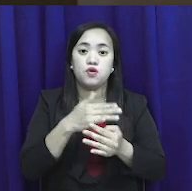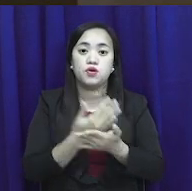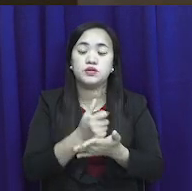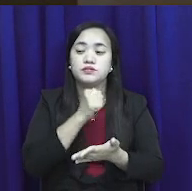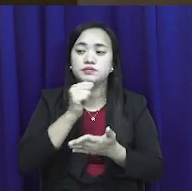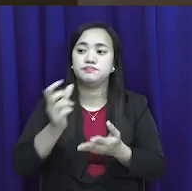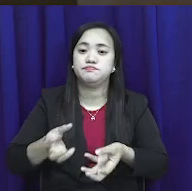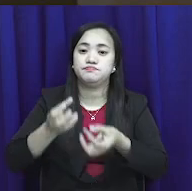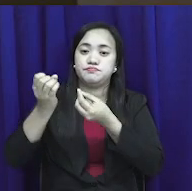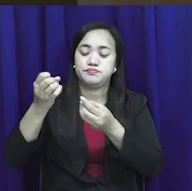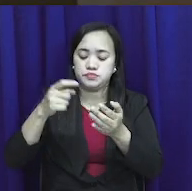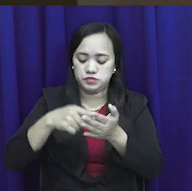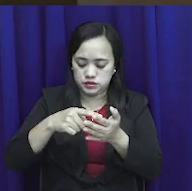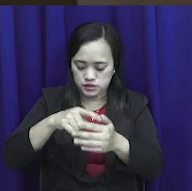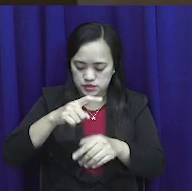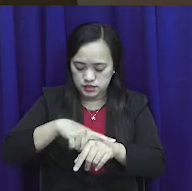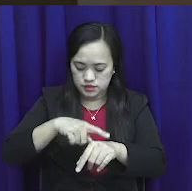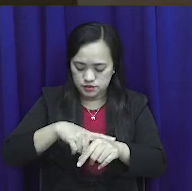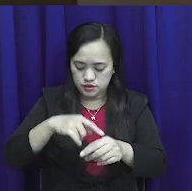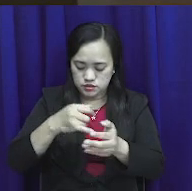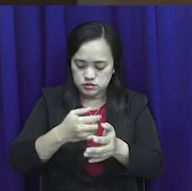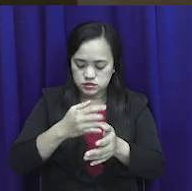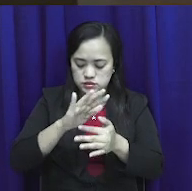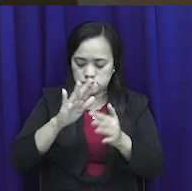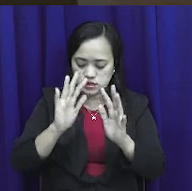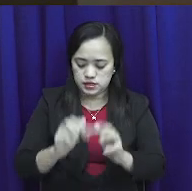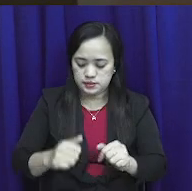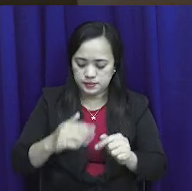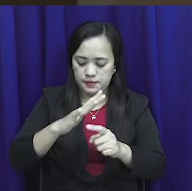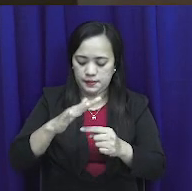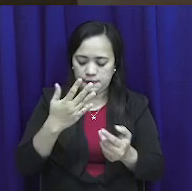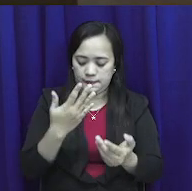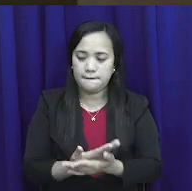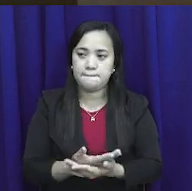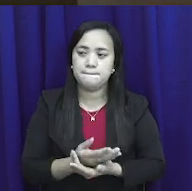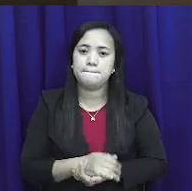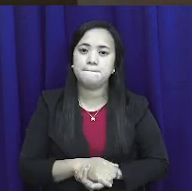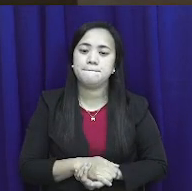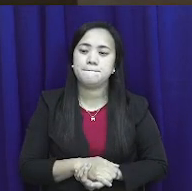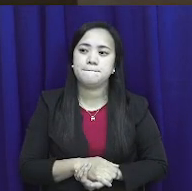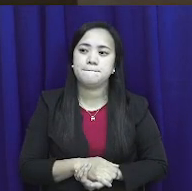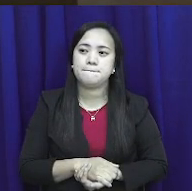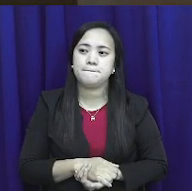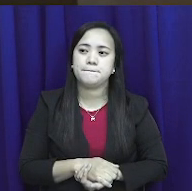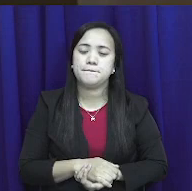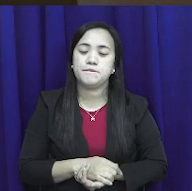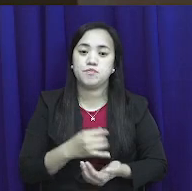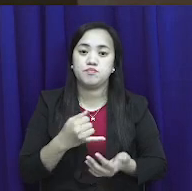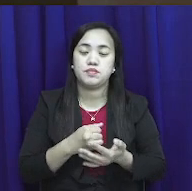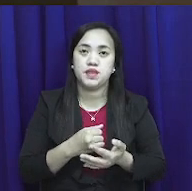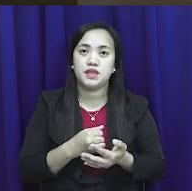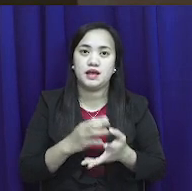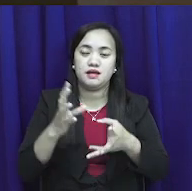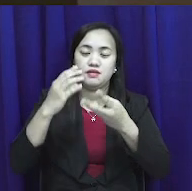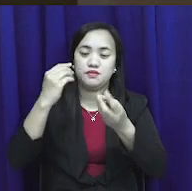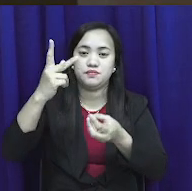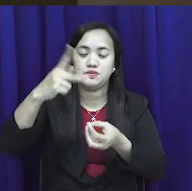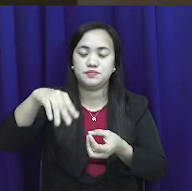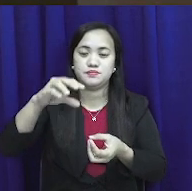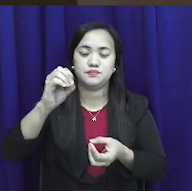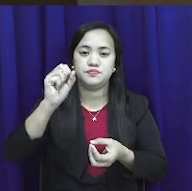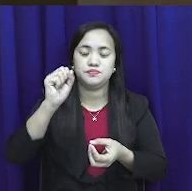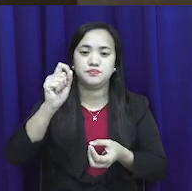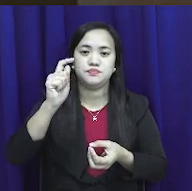trans na na-figure ka na kung yung mga ipo-post natin kagaya nga ni sir